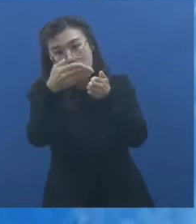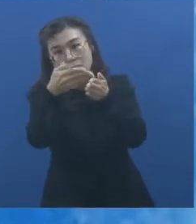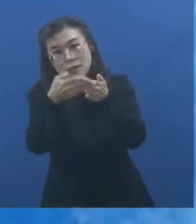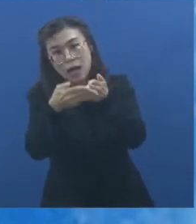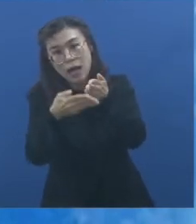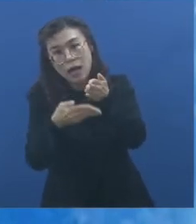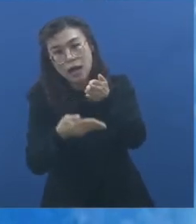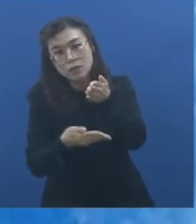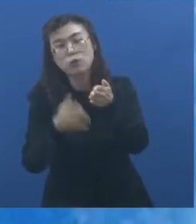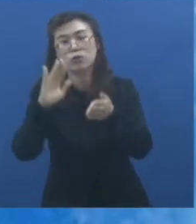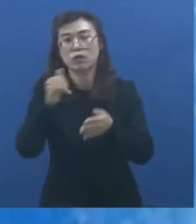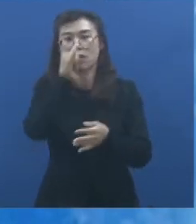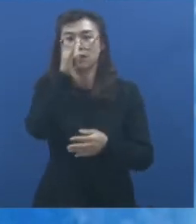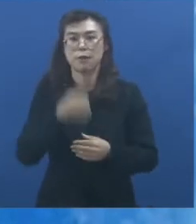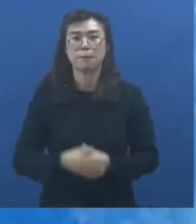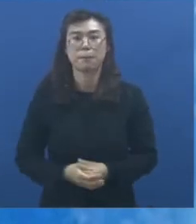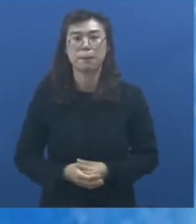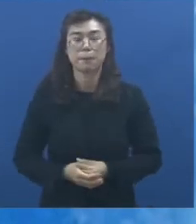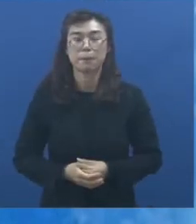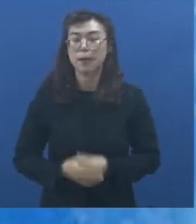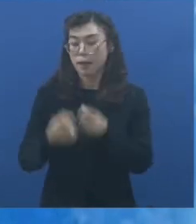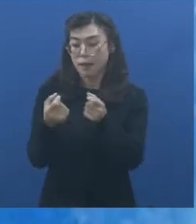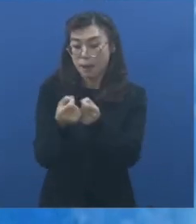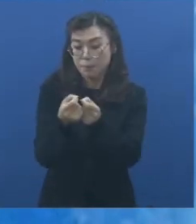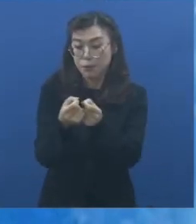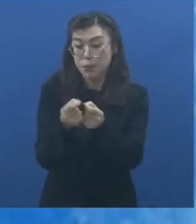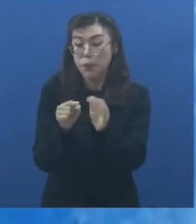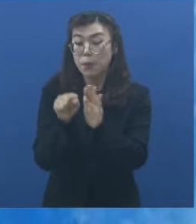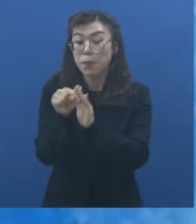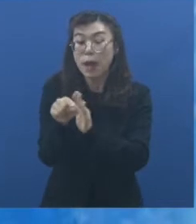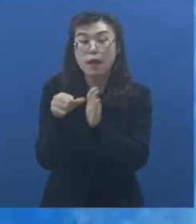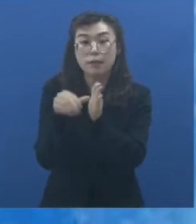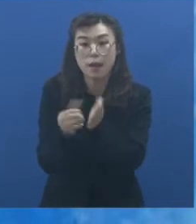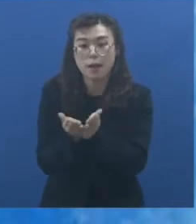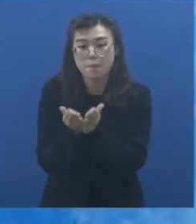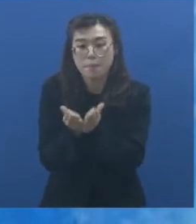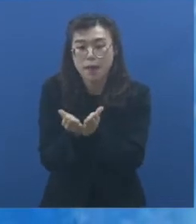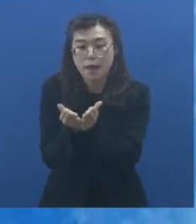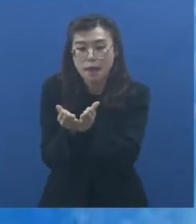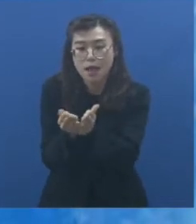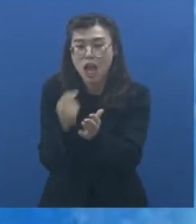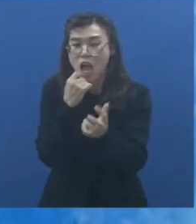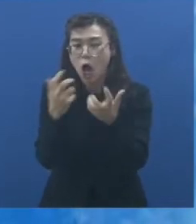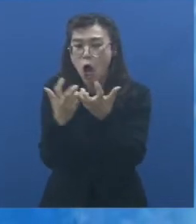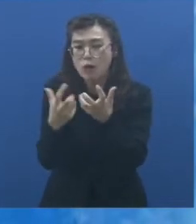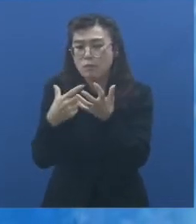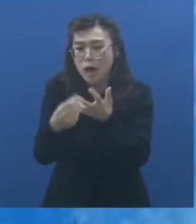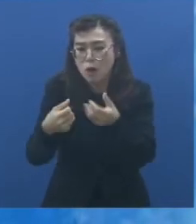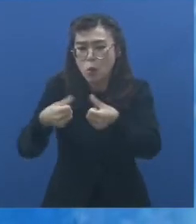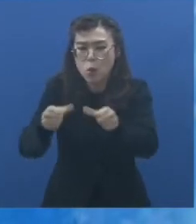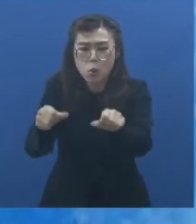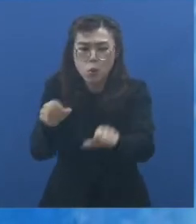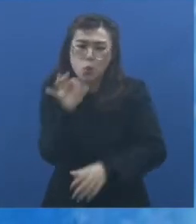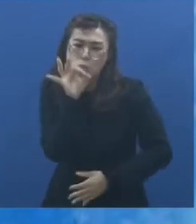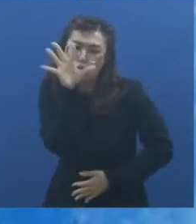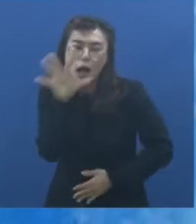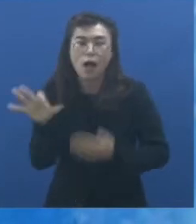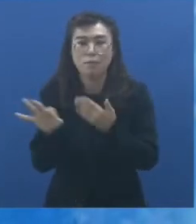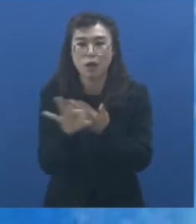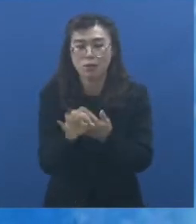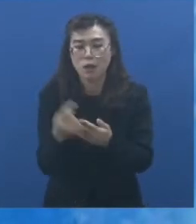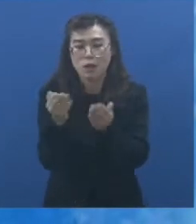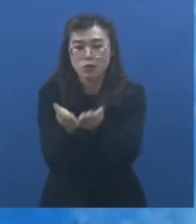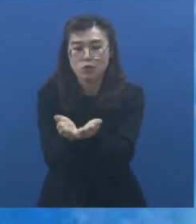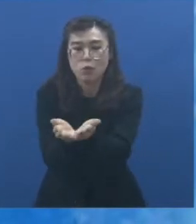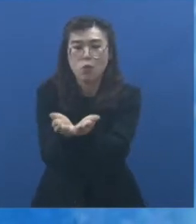그래서 어떻게 하느냐 이제 앞에 나 봤는데 어 룸 칼로 이제 얼음연못 게요 그럼 어떻게 하느냐 뒤로 쭉 가서